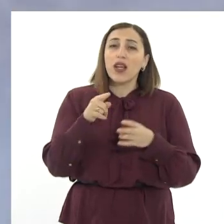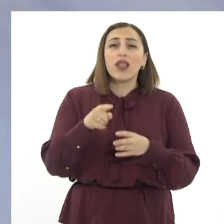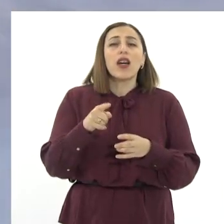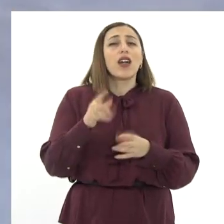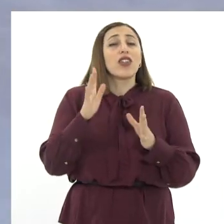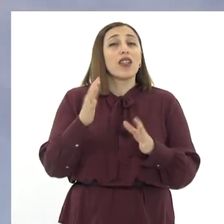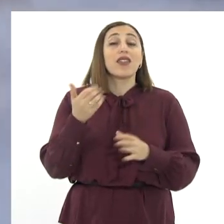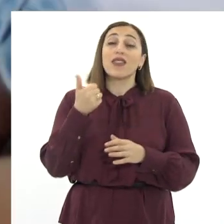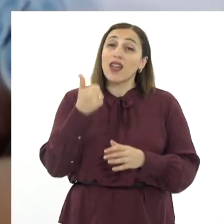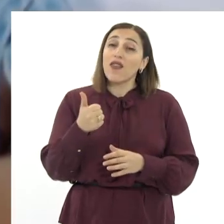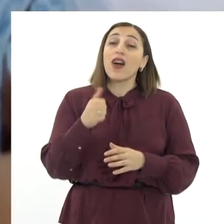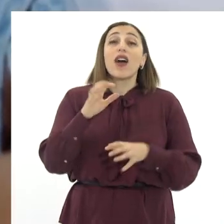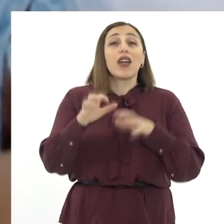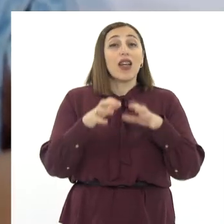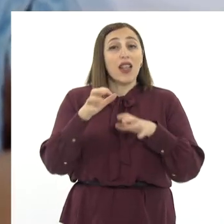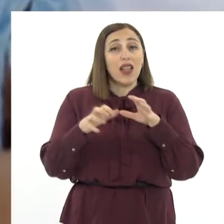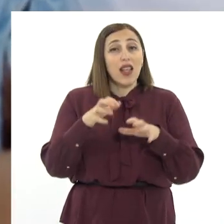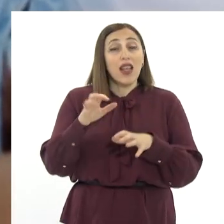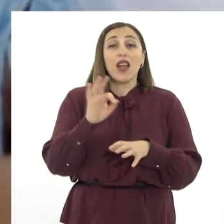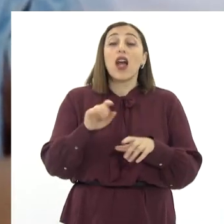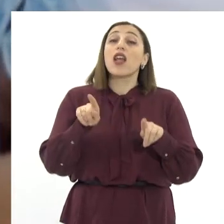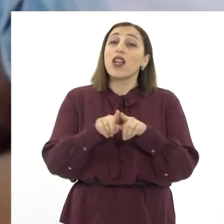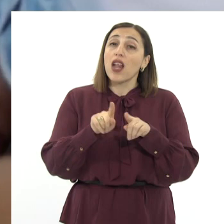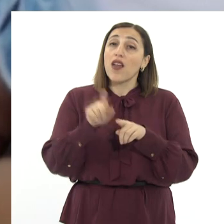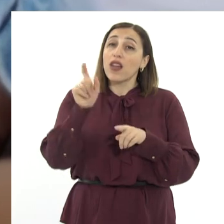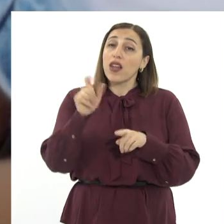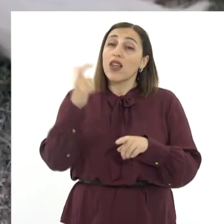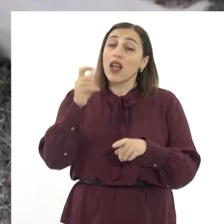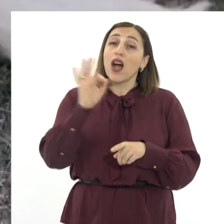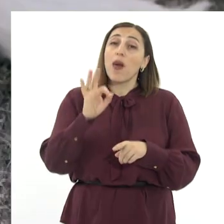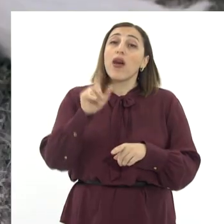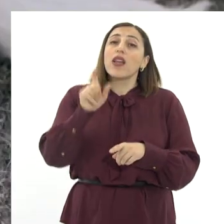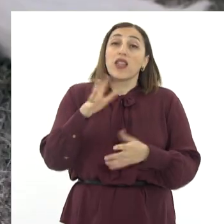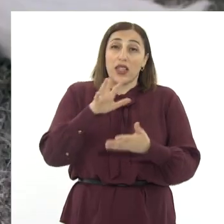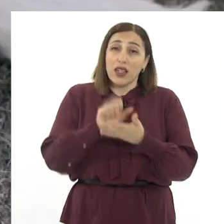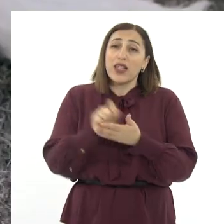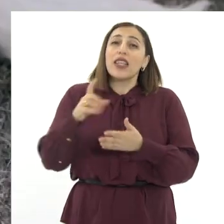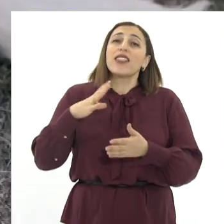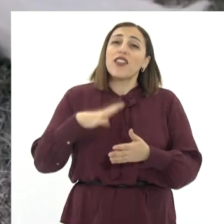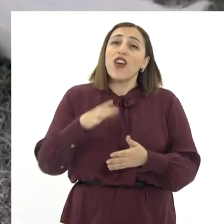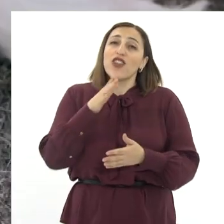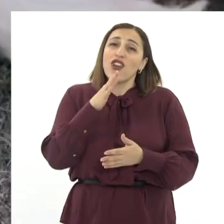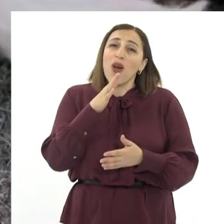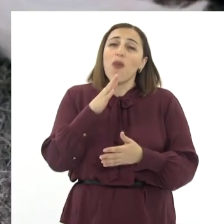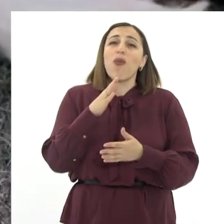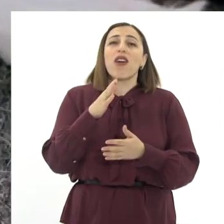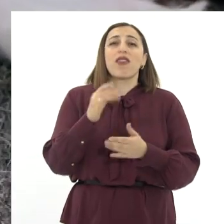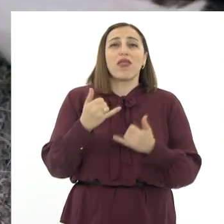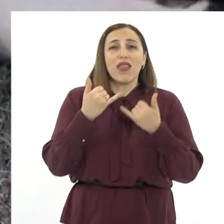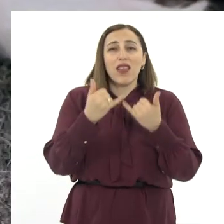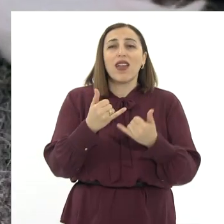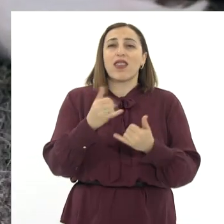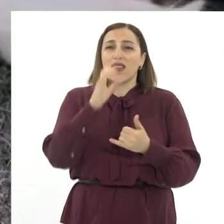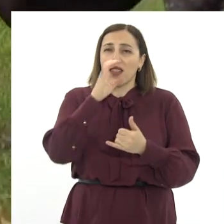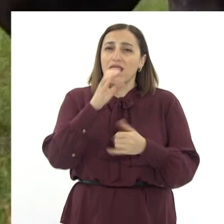տանել, ու սա իհարկե հրաշալի է ոչ միայն կենթանու, այլև տիրոջ համար։ Նա ինչքան էլ զբաղված լինի, ստիպված է ժամանակ գտնել այդ